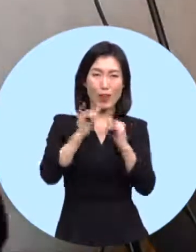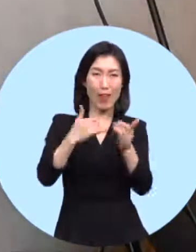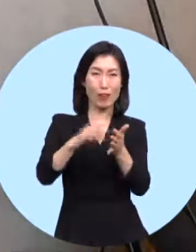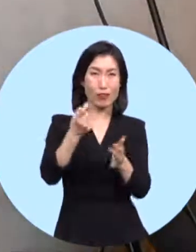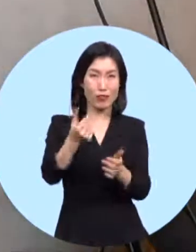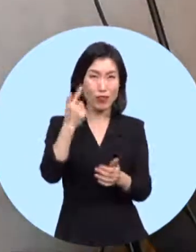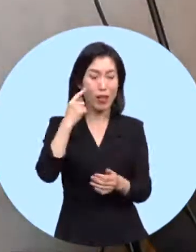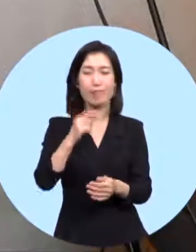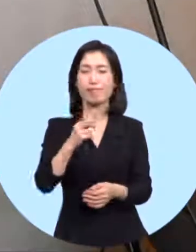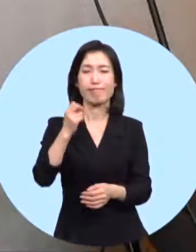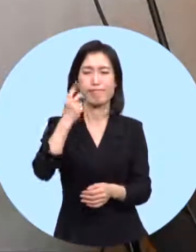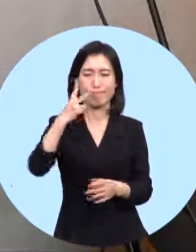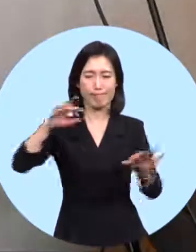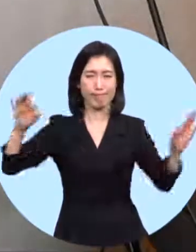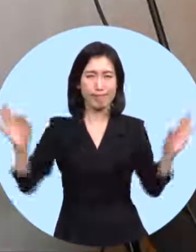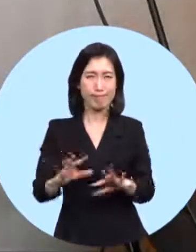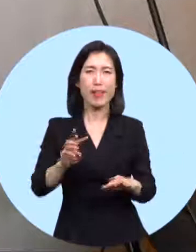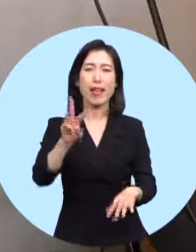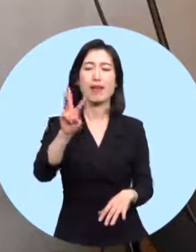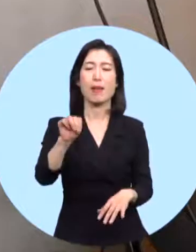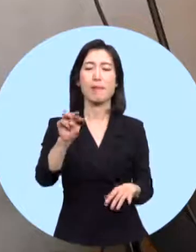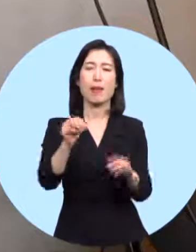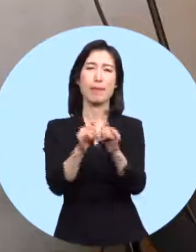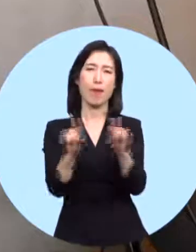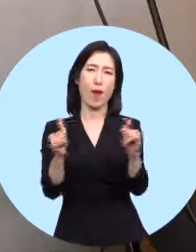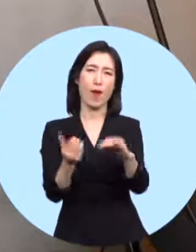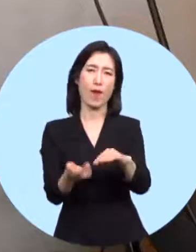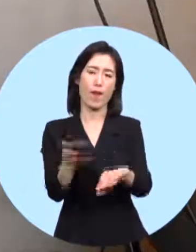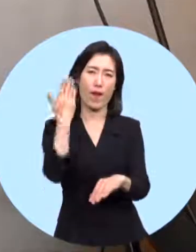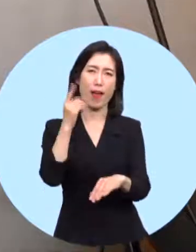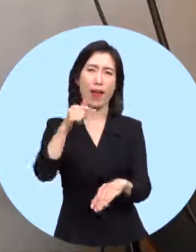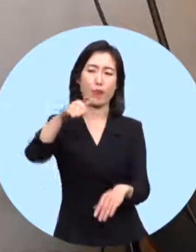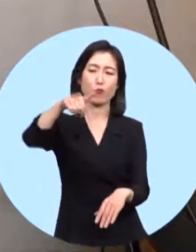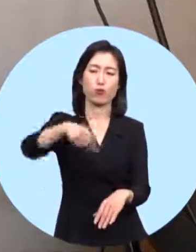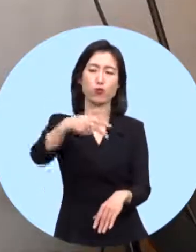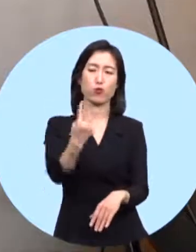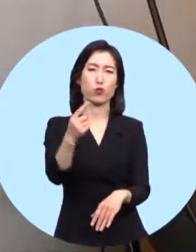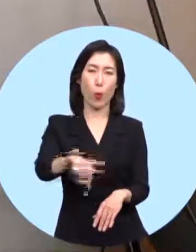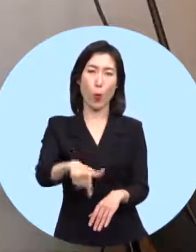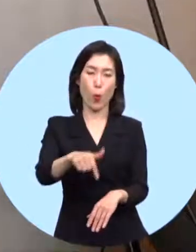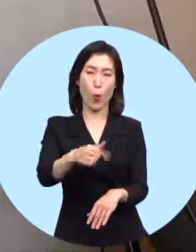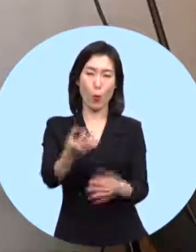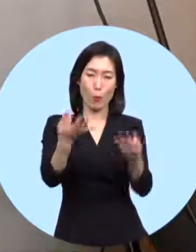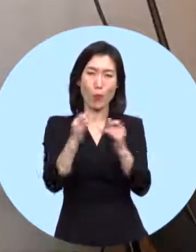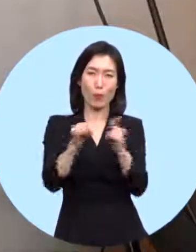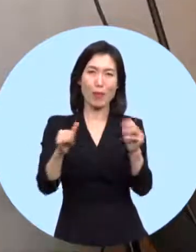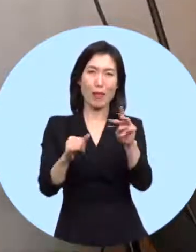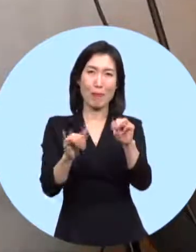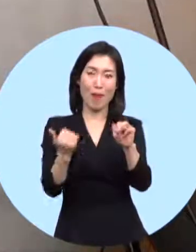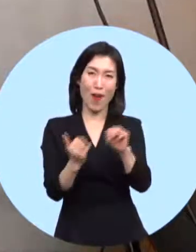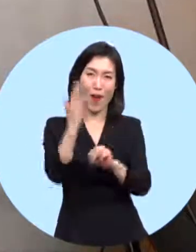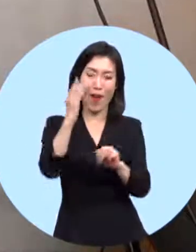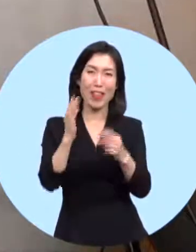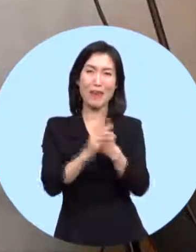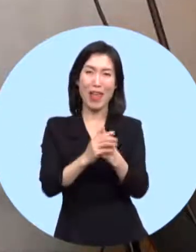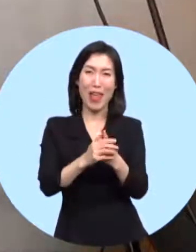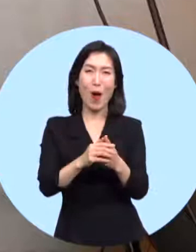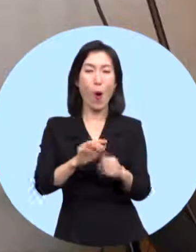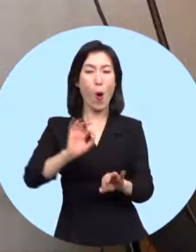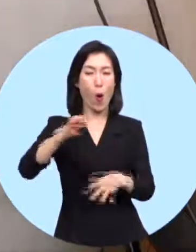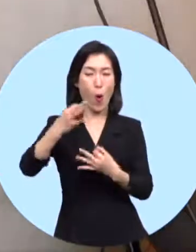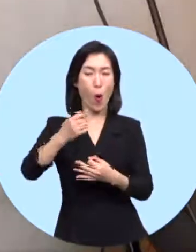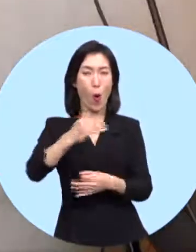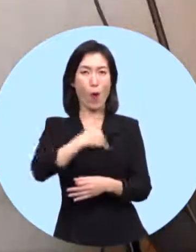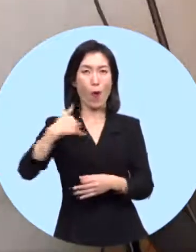만에 3만 구독자를 이뤄낸 유튜버입니다. 그러면 3만 구독자 정도 되면 수익이 많을 거라고